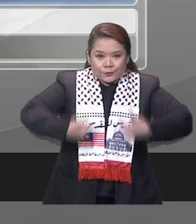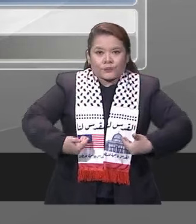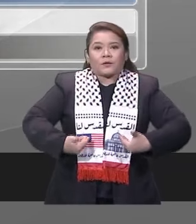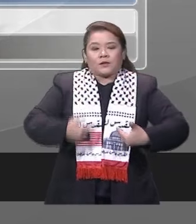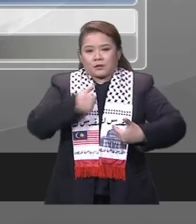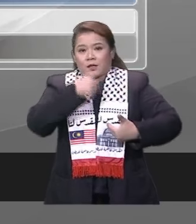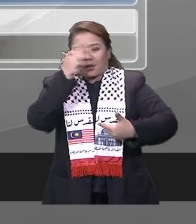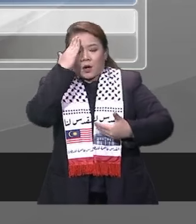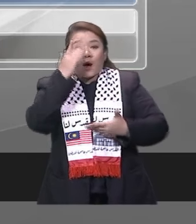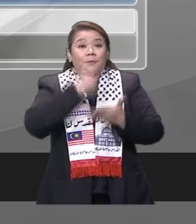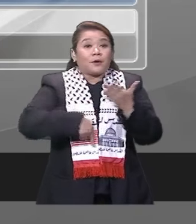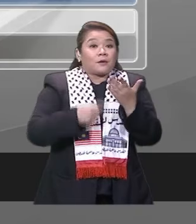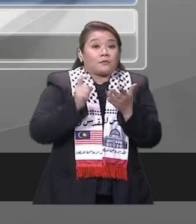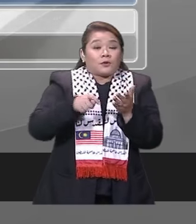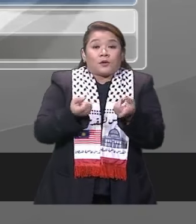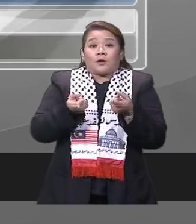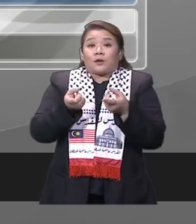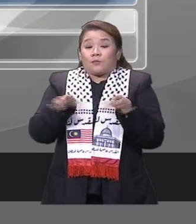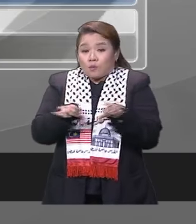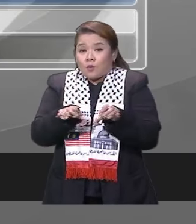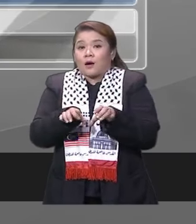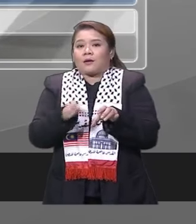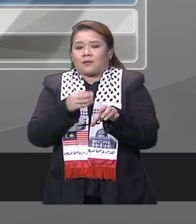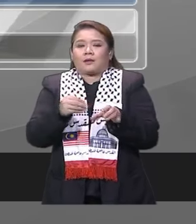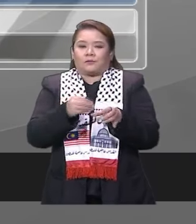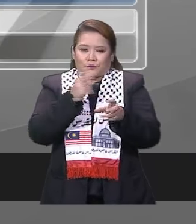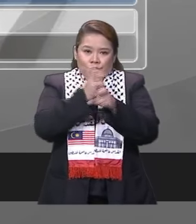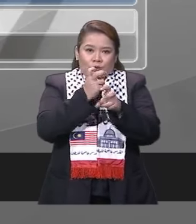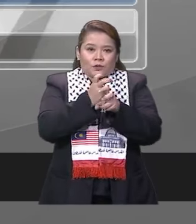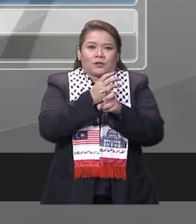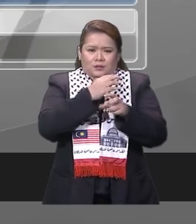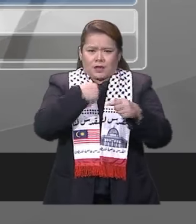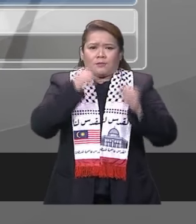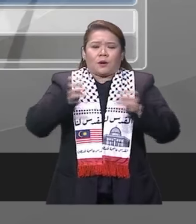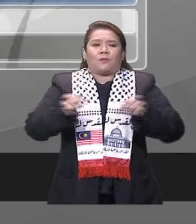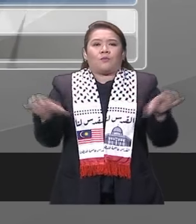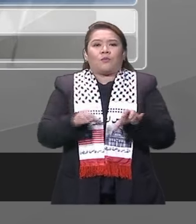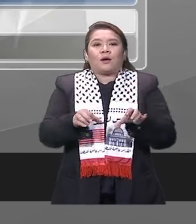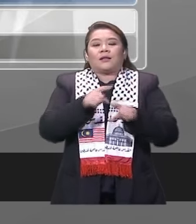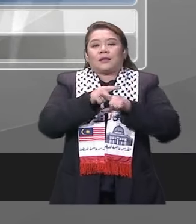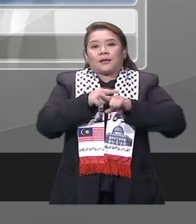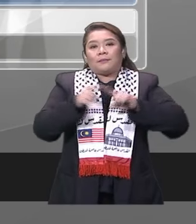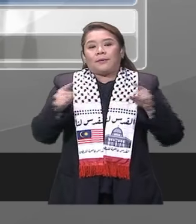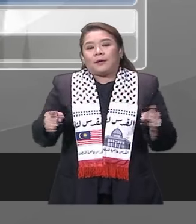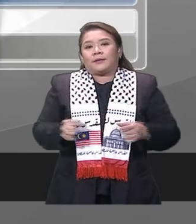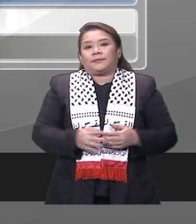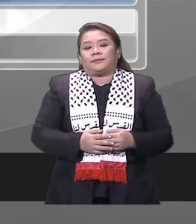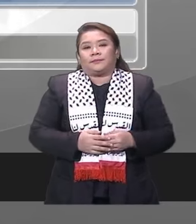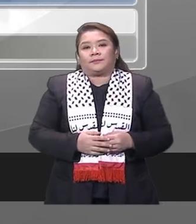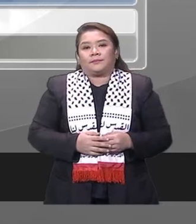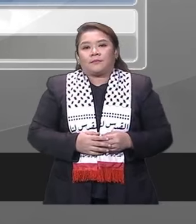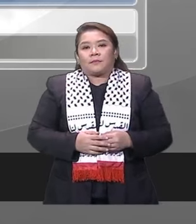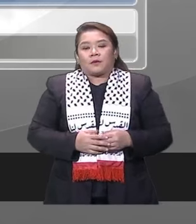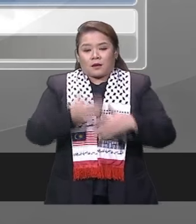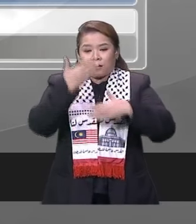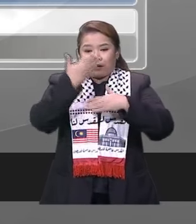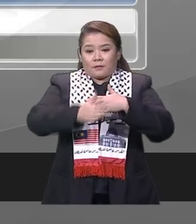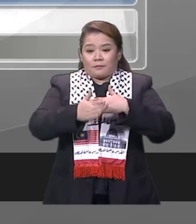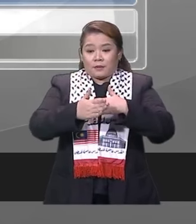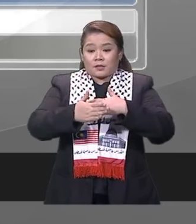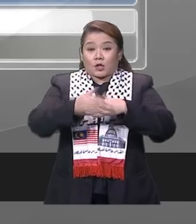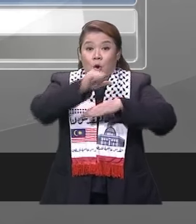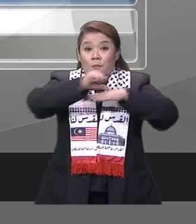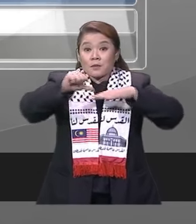blueprint, I know what to do semua. Of course it's going to be difficult journey, but I can make it happen. But the thing is, after the heart operation